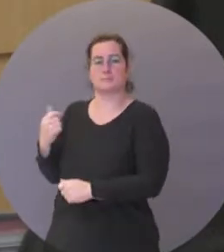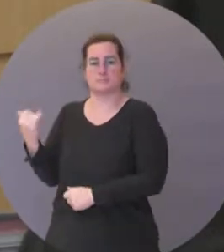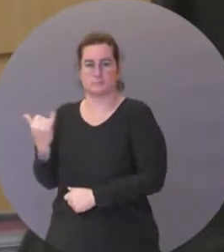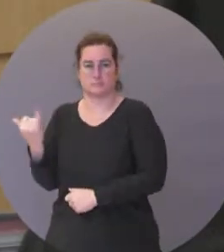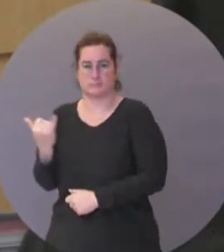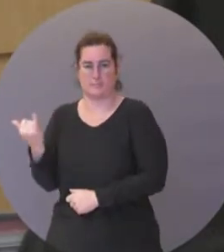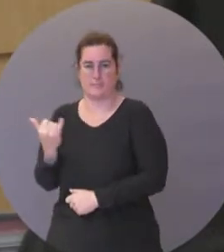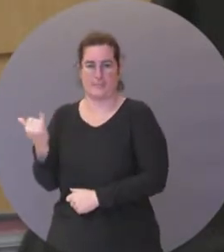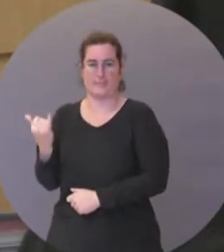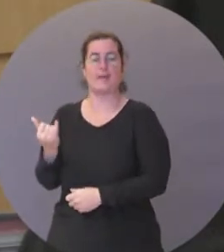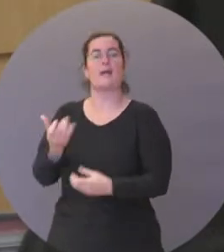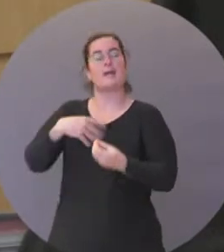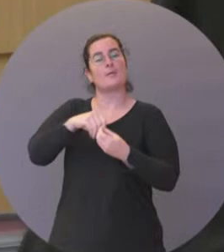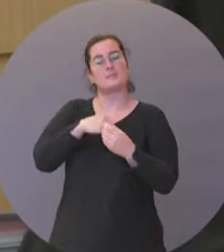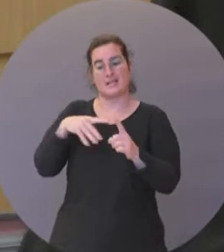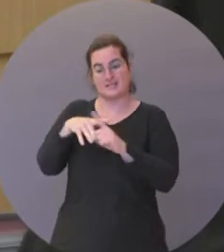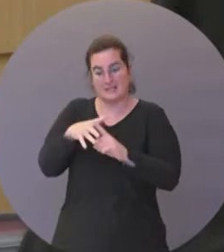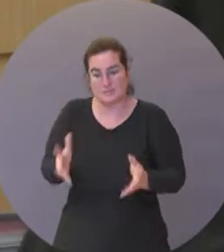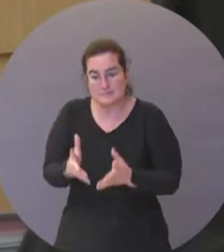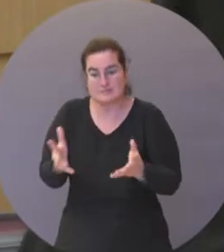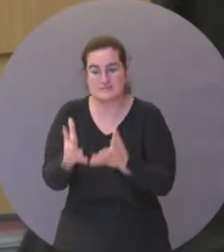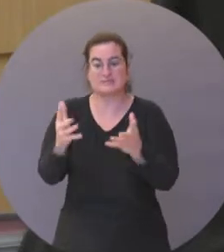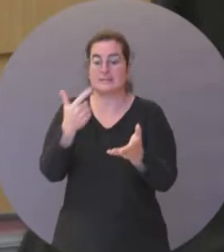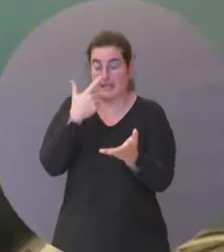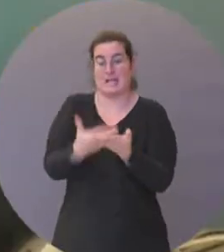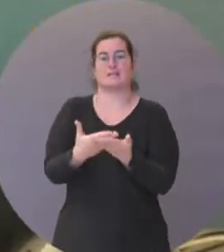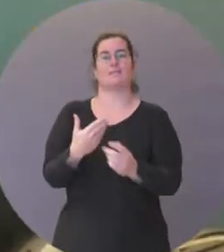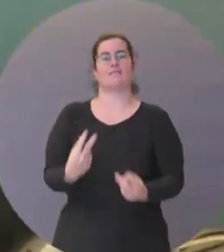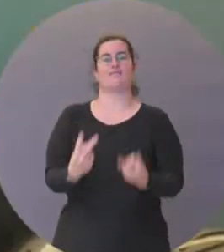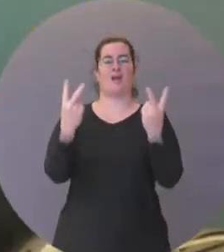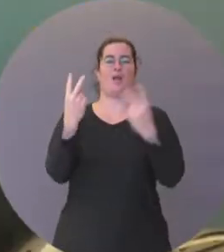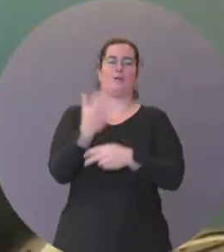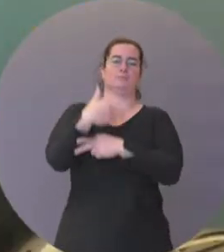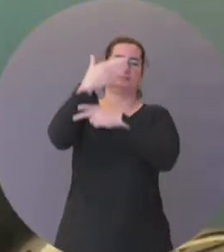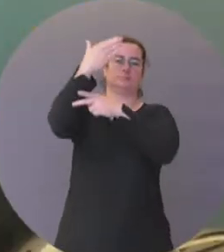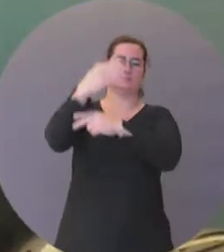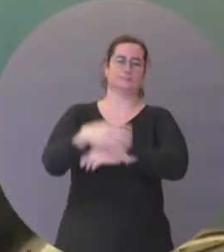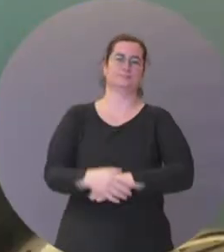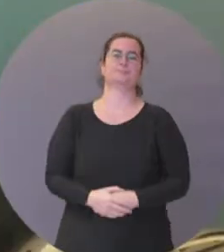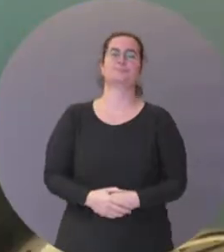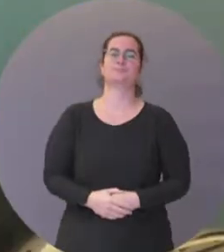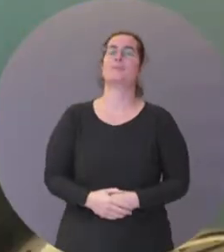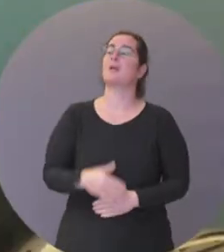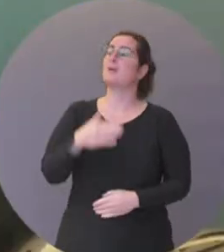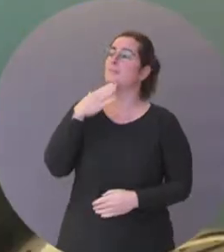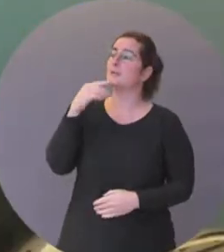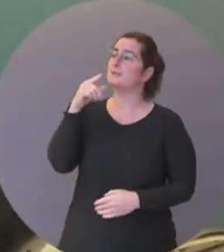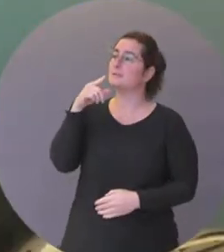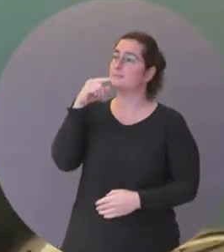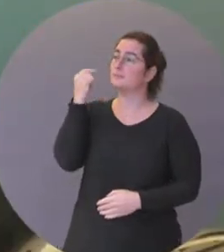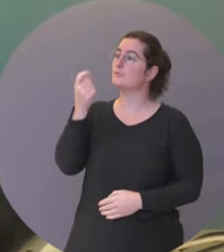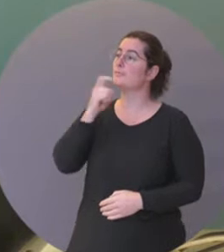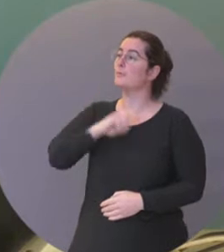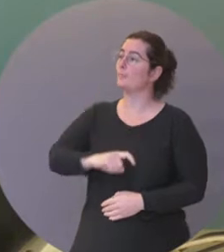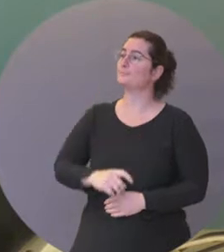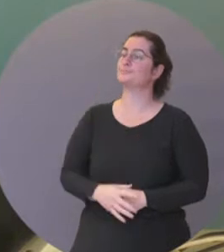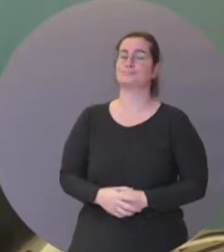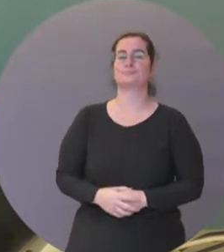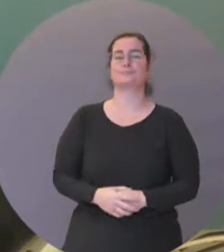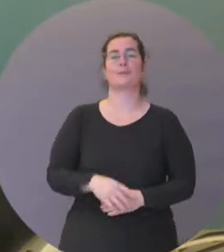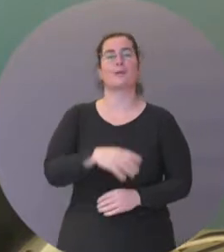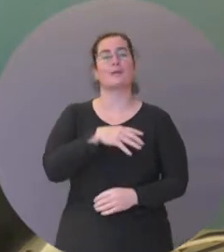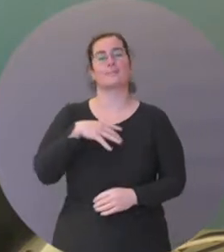plus valorisant je vous remercie merci Monsieur métaux alors Madame Hervé vous avez la